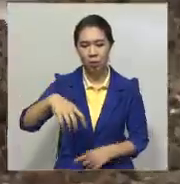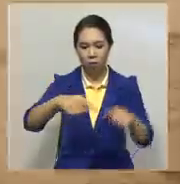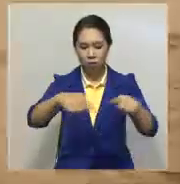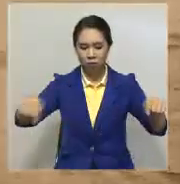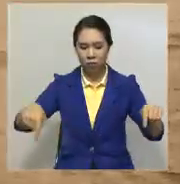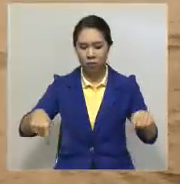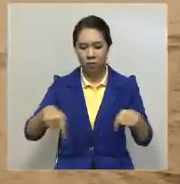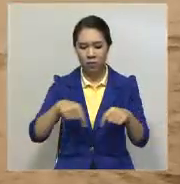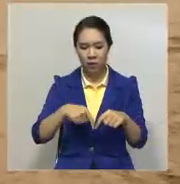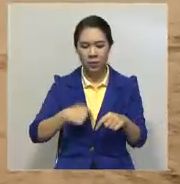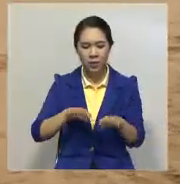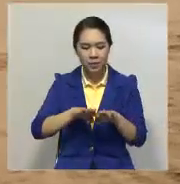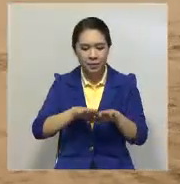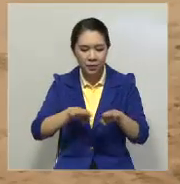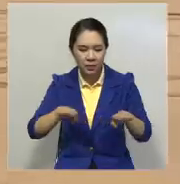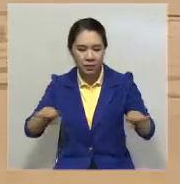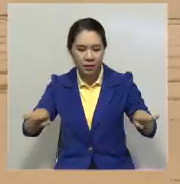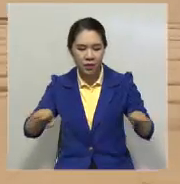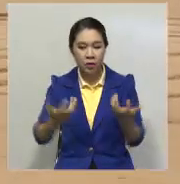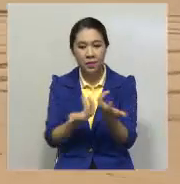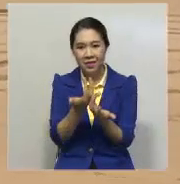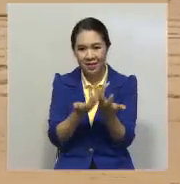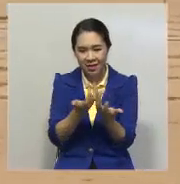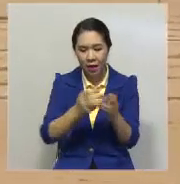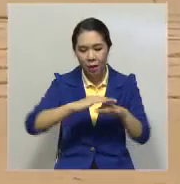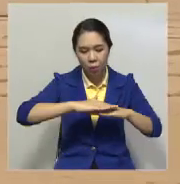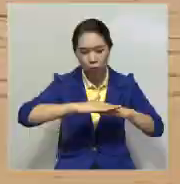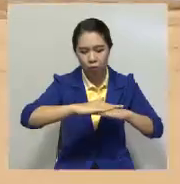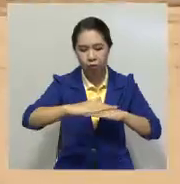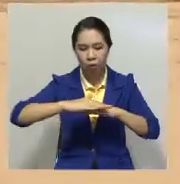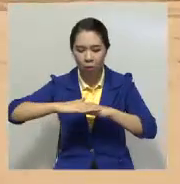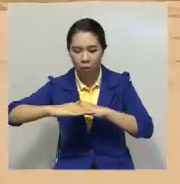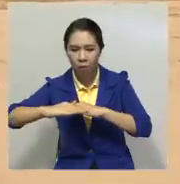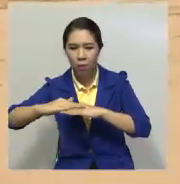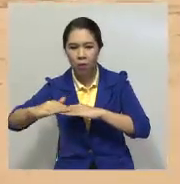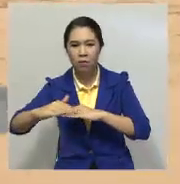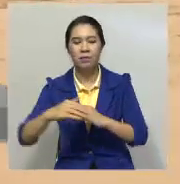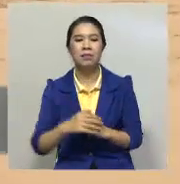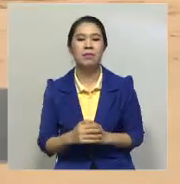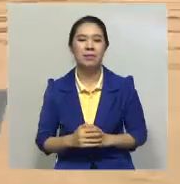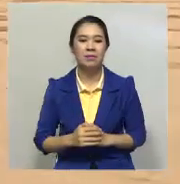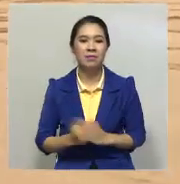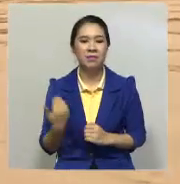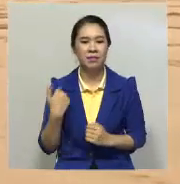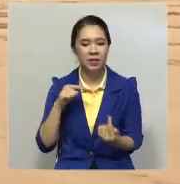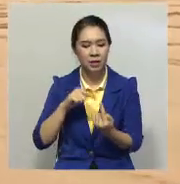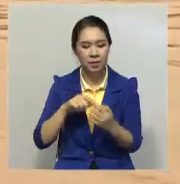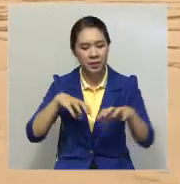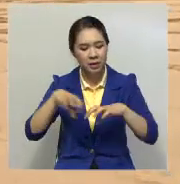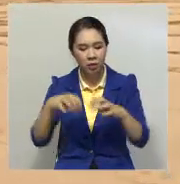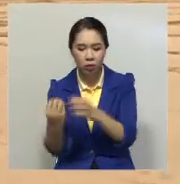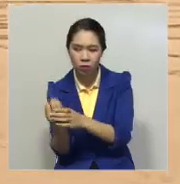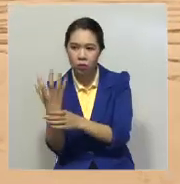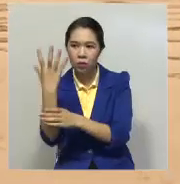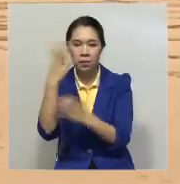มิทัศน์ปรับระดับพื้นดินค่ะปูหญ้าประดับนะคะซึ่งเป็นการประดับระดับพื้นดินปูหญ้าประดับตกแต่งต้น